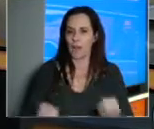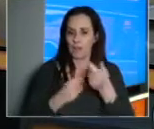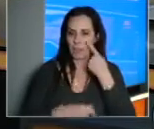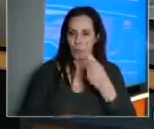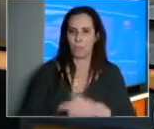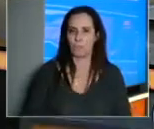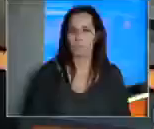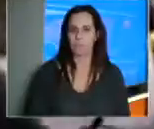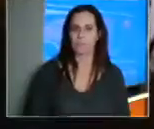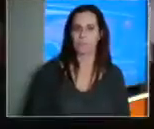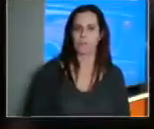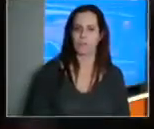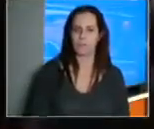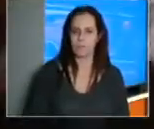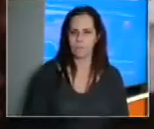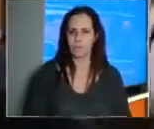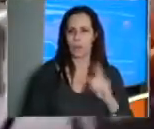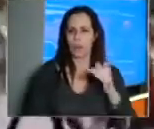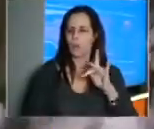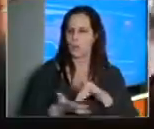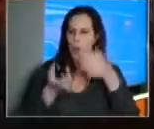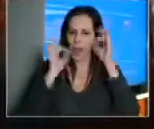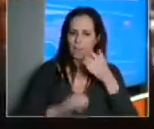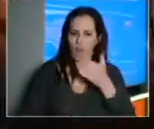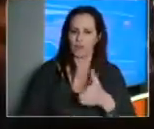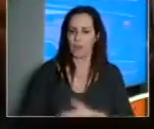השרה. כולנו נמצאים כאן לכבודך